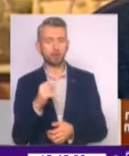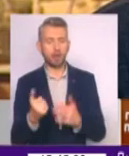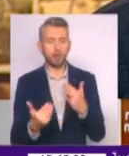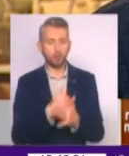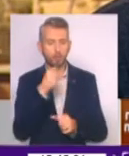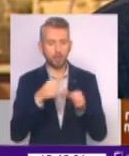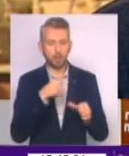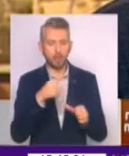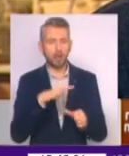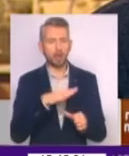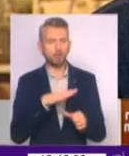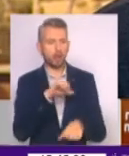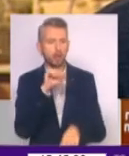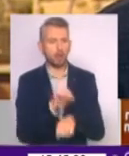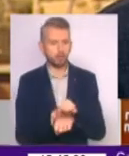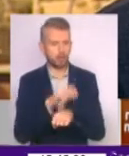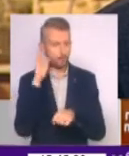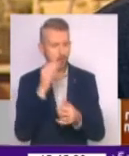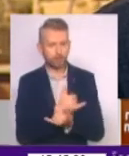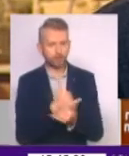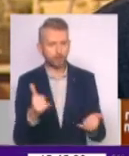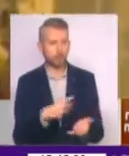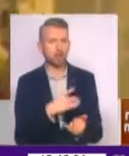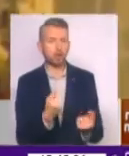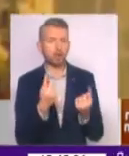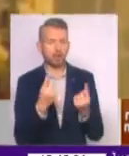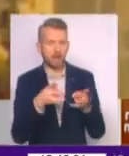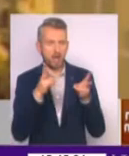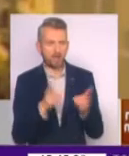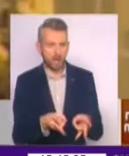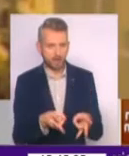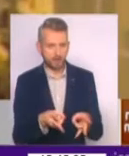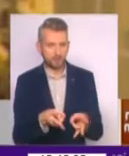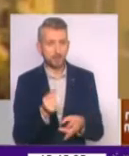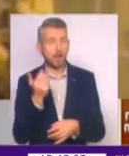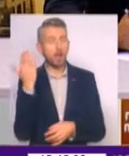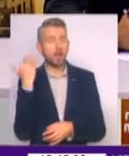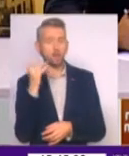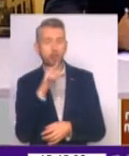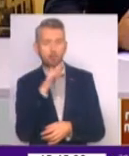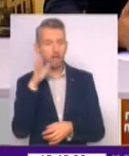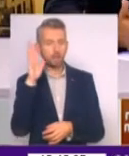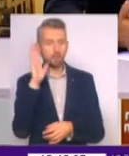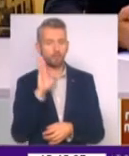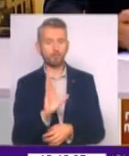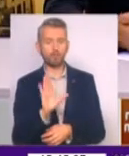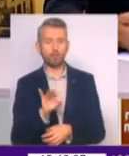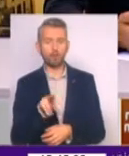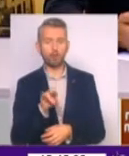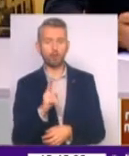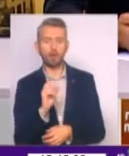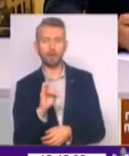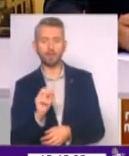було перервано водопостачання, була колосальна аварія. Вода на той момент водоканал сказав, що в них немає